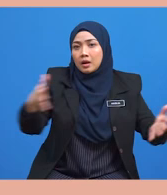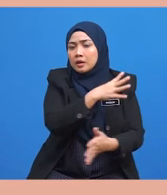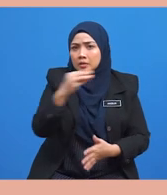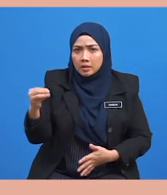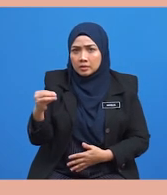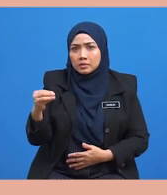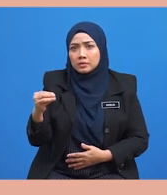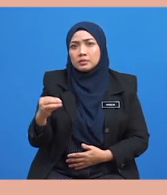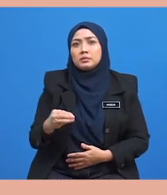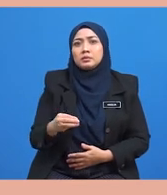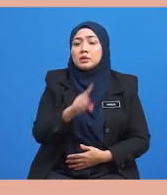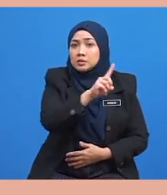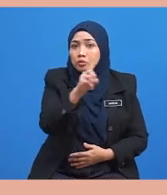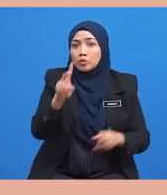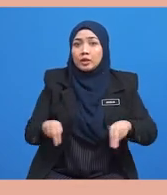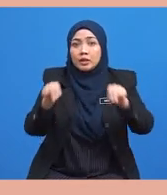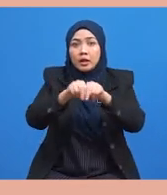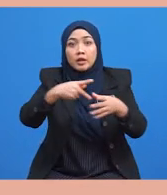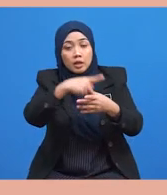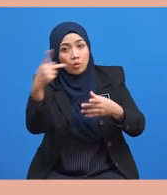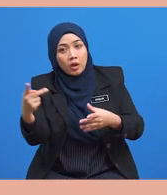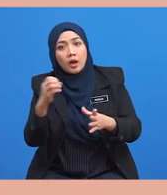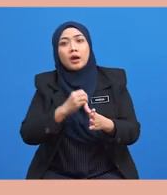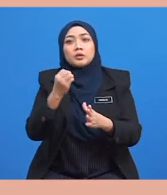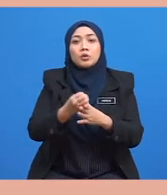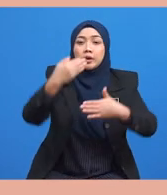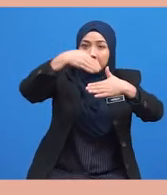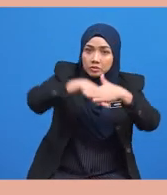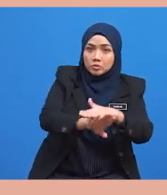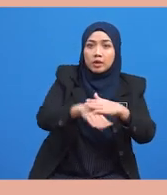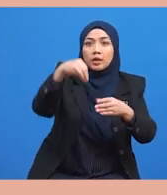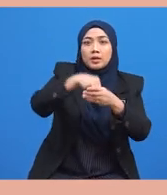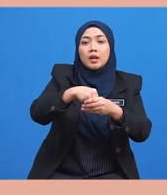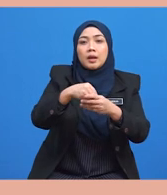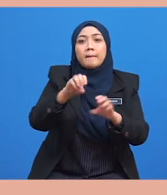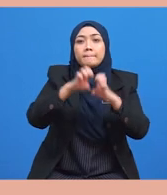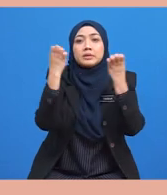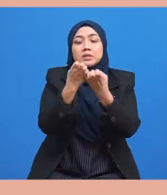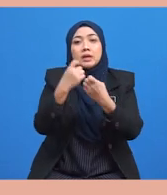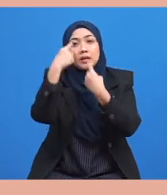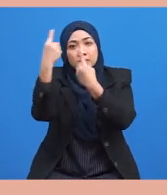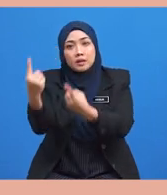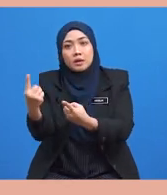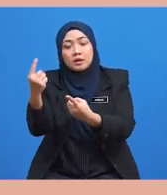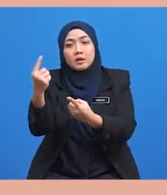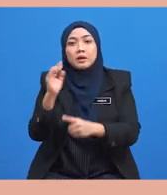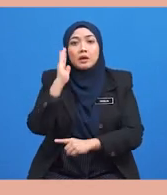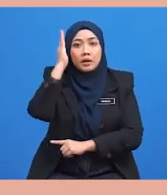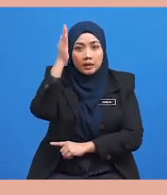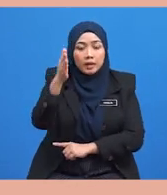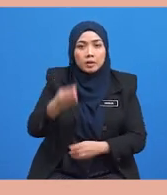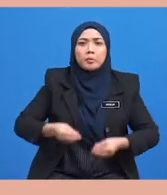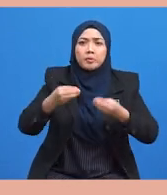dan suatu nilai dikeluarkan atau dimasukkan dalam set data yang memberikan